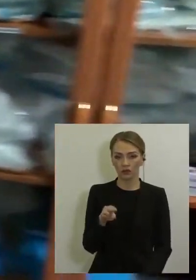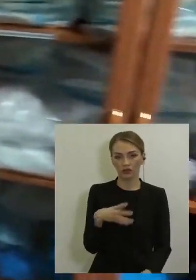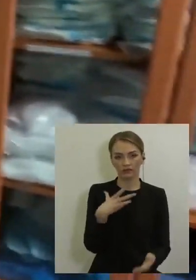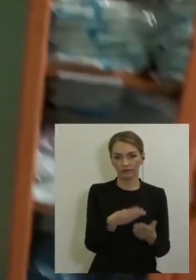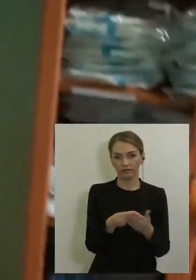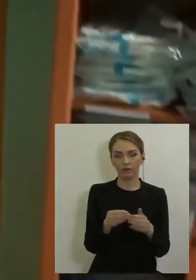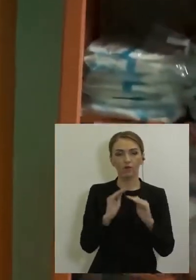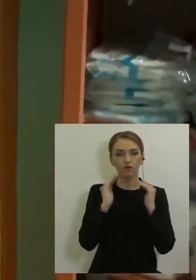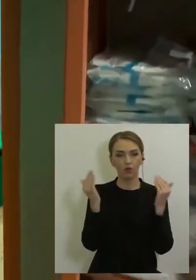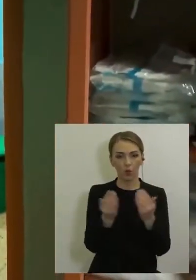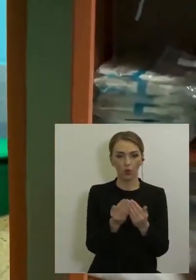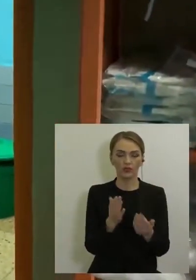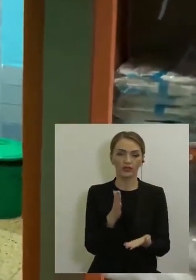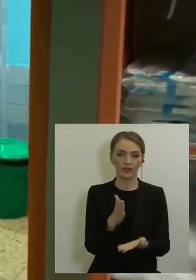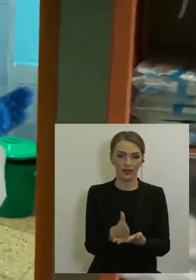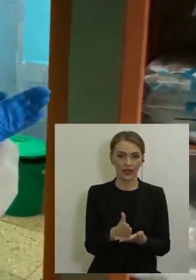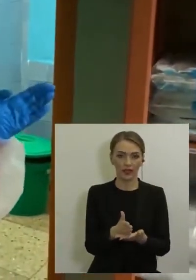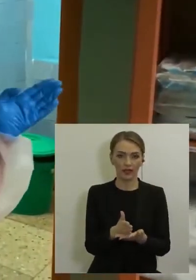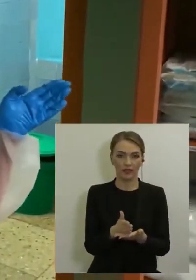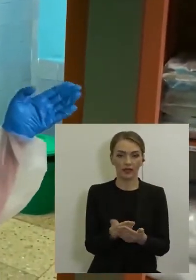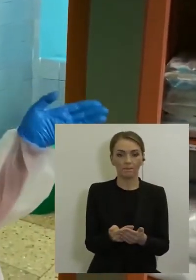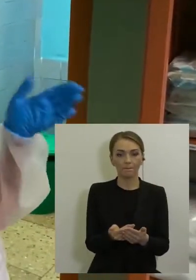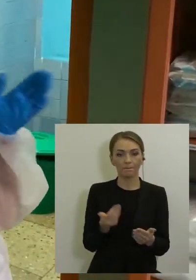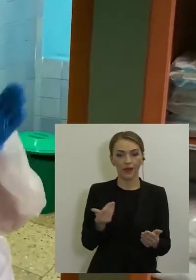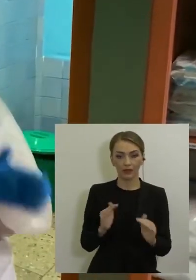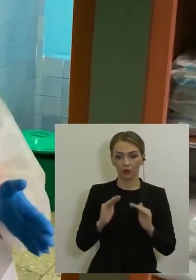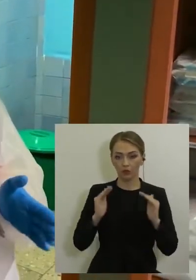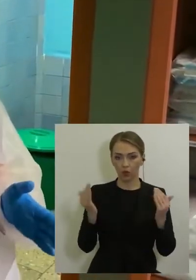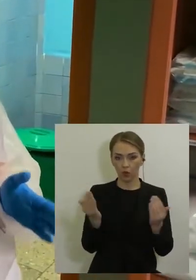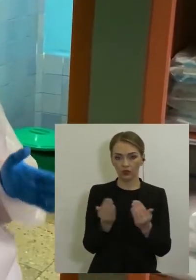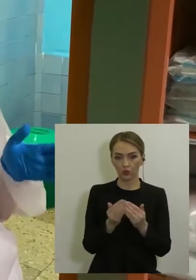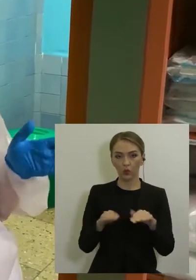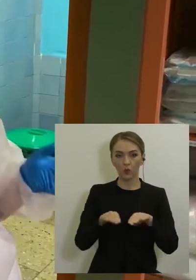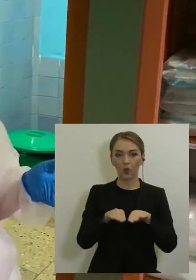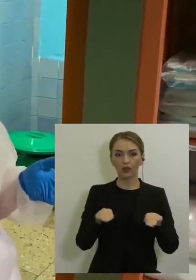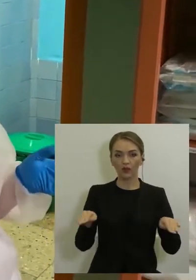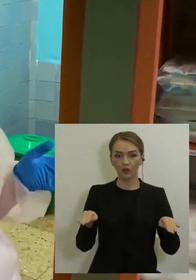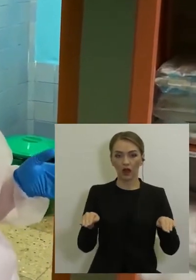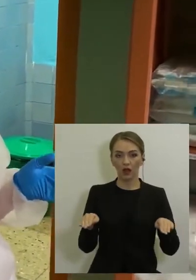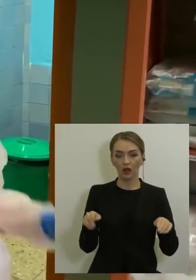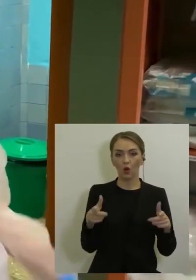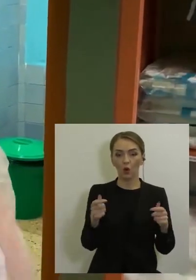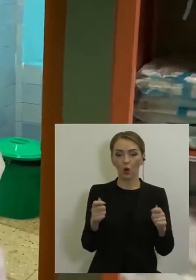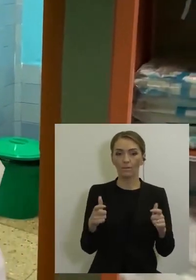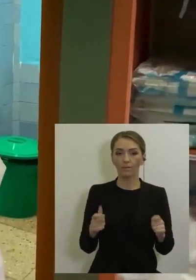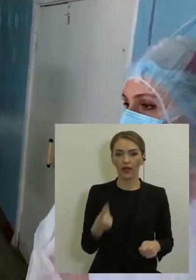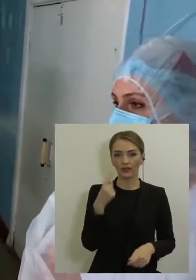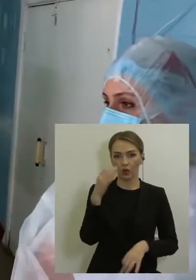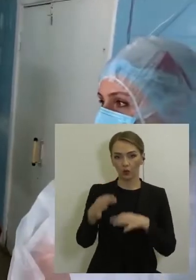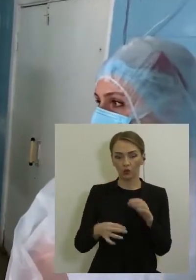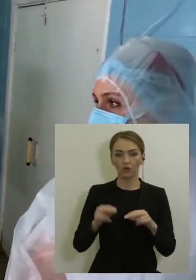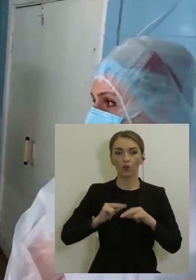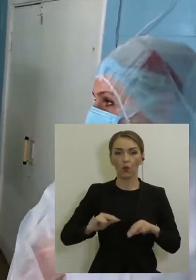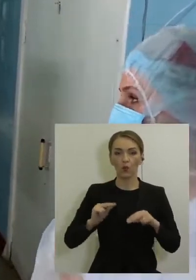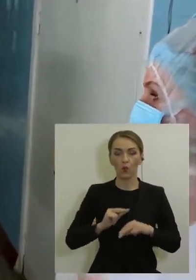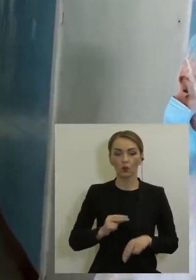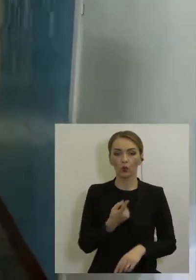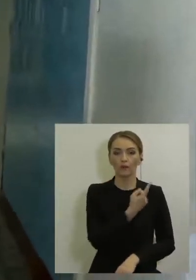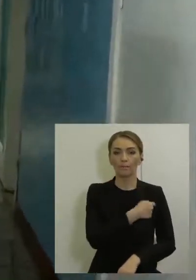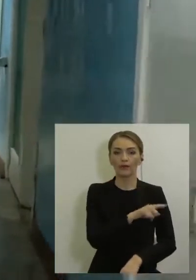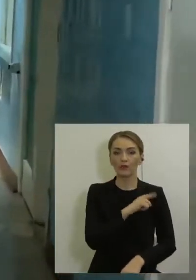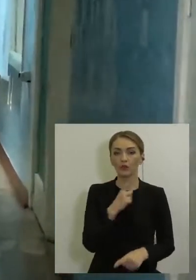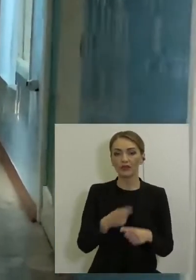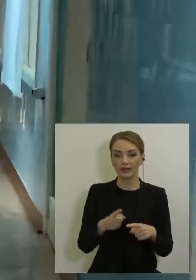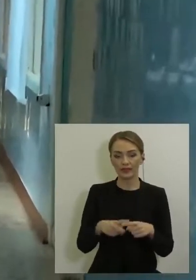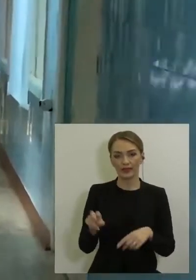кожен бокс є в предбокснику поличка, де комплект на добову роботу медичної сестри